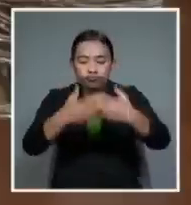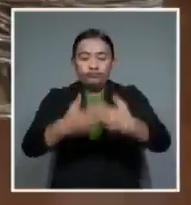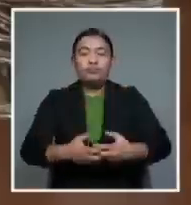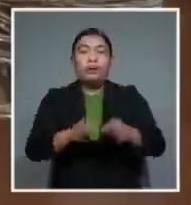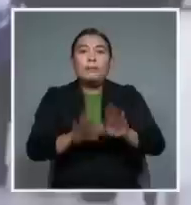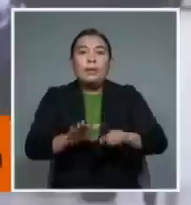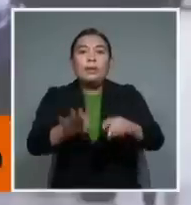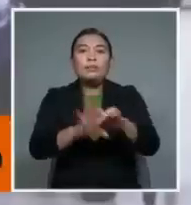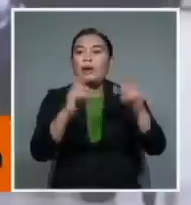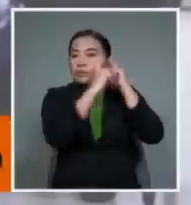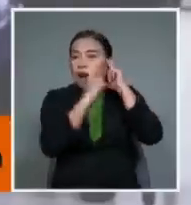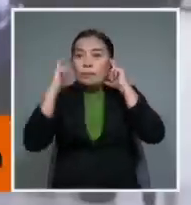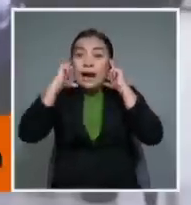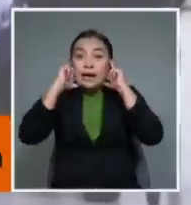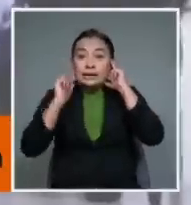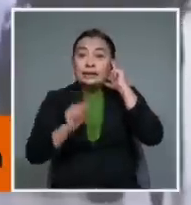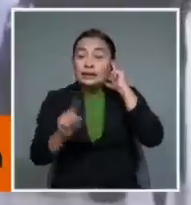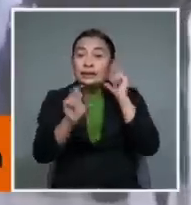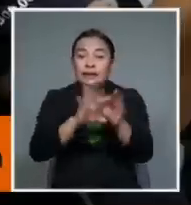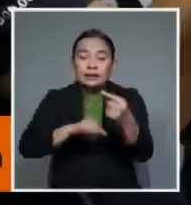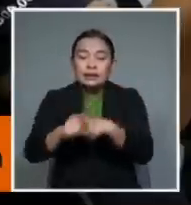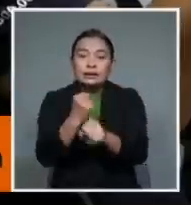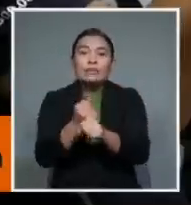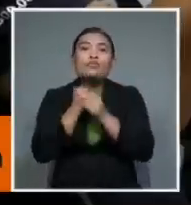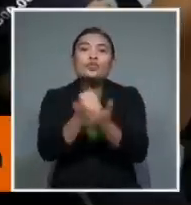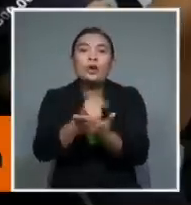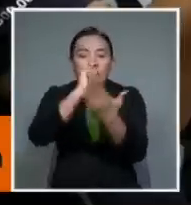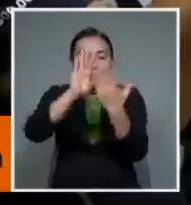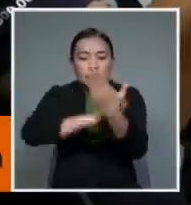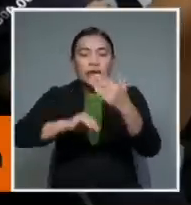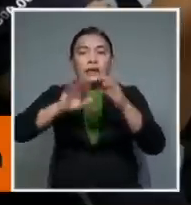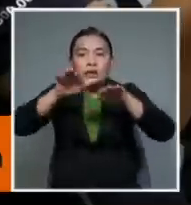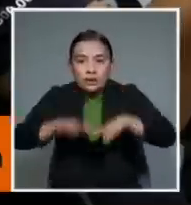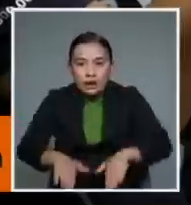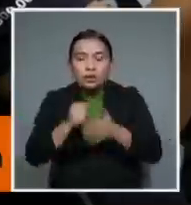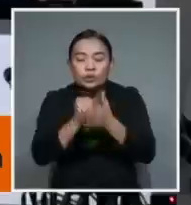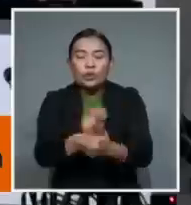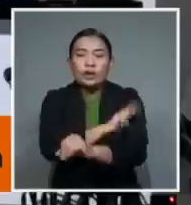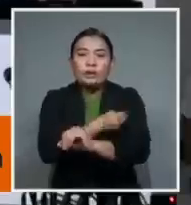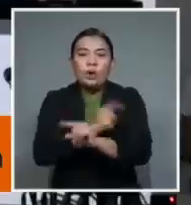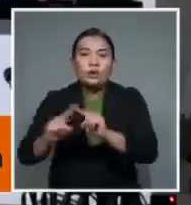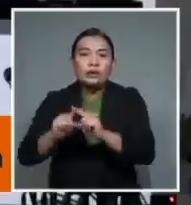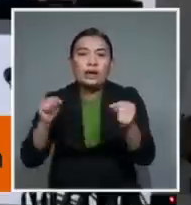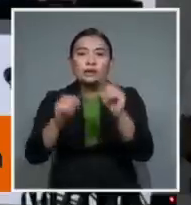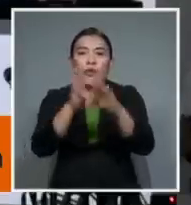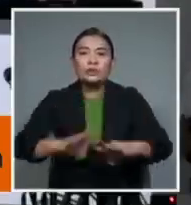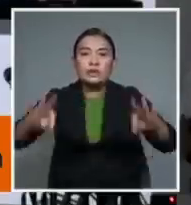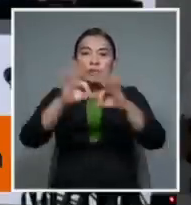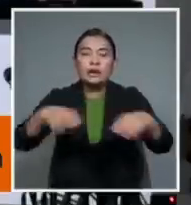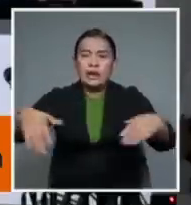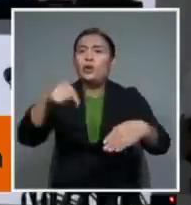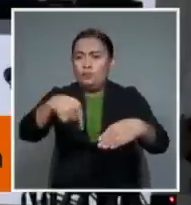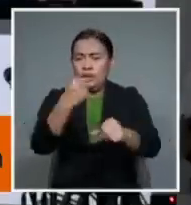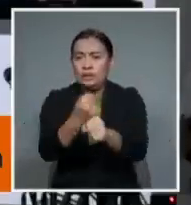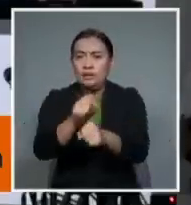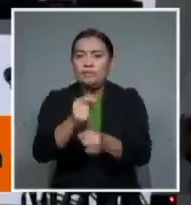นี้เป็นการลดภาระประเทศนะคะรวมถึงช่วยเหลือบุคลากรทางการแพทย์ซึ่งเป็นกลุ่มคนสำคัญที่จะช่วยให้ประเ